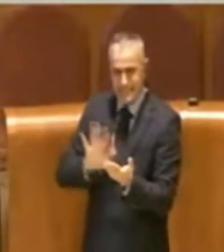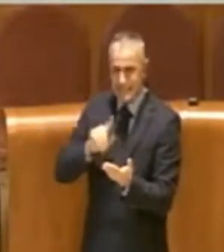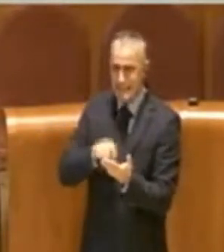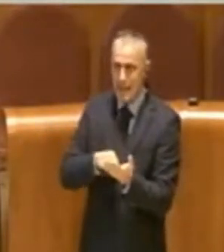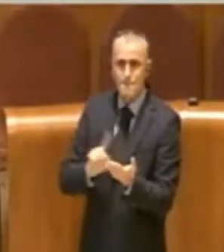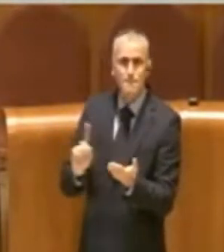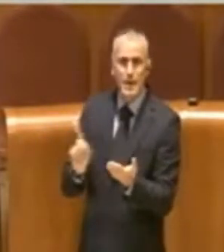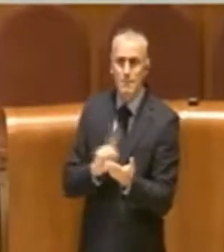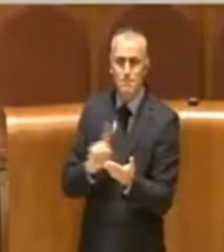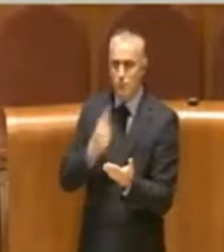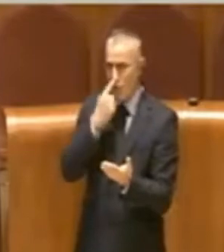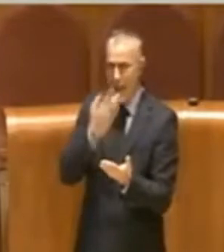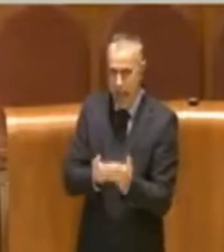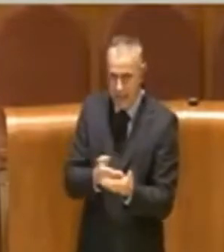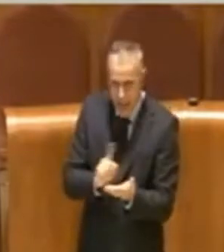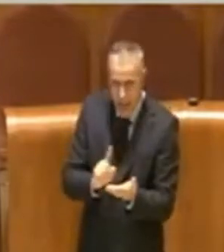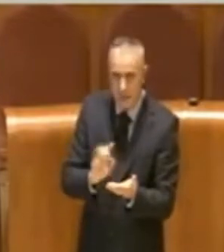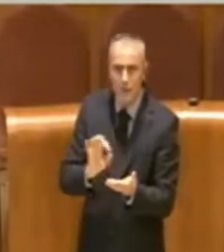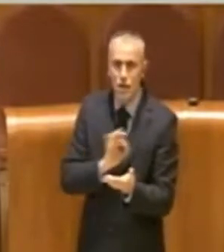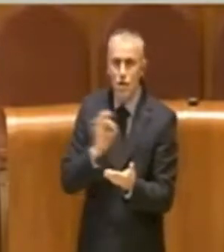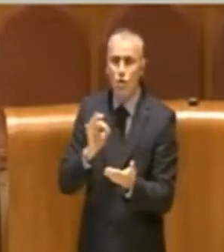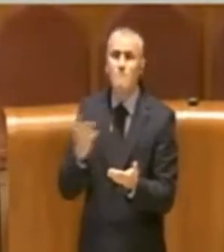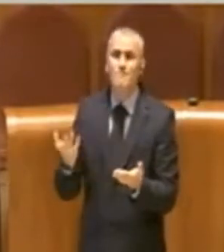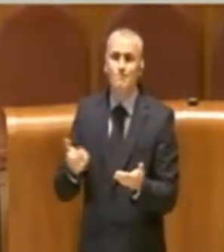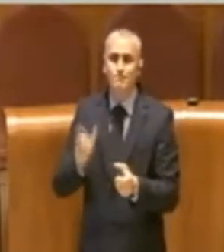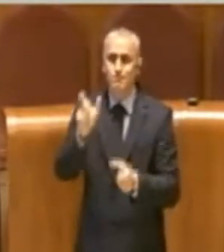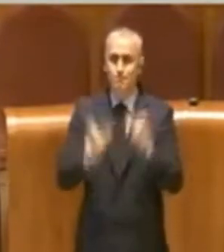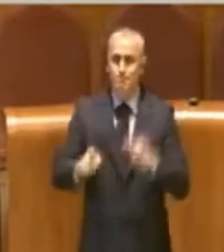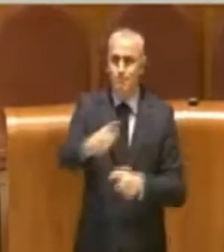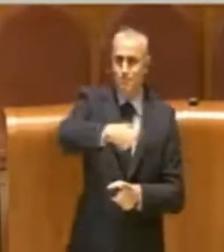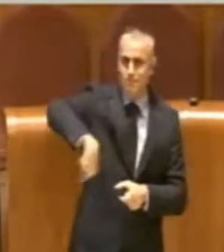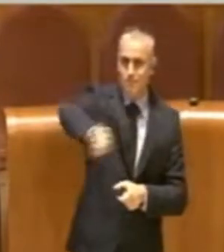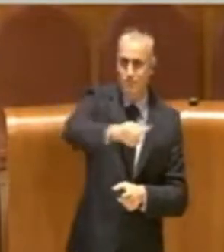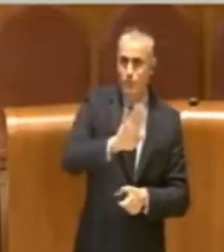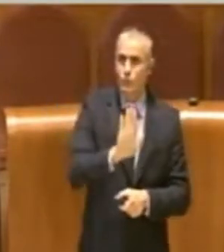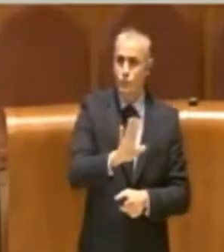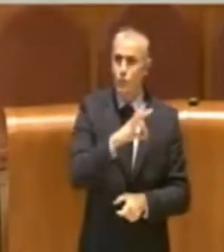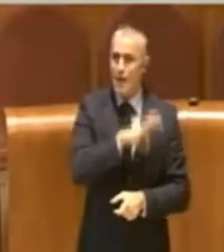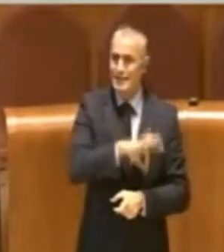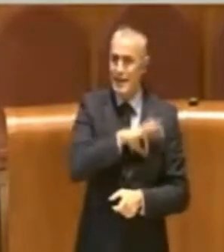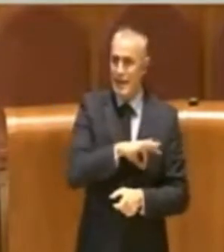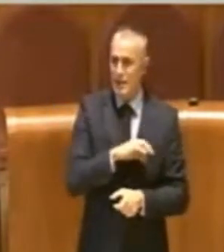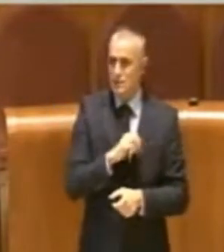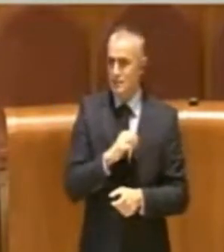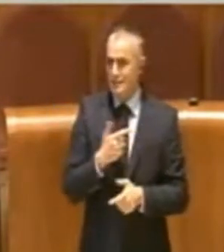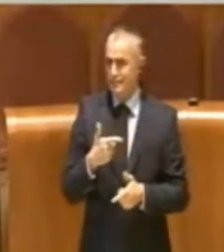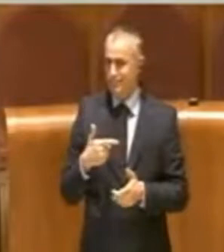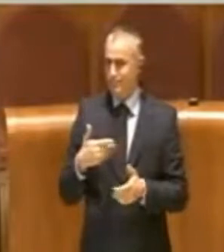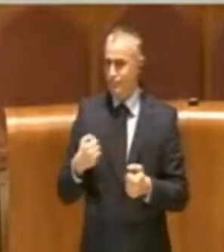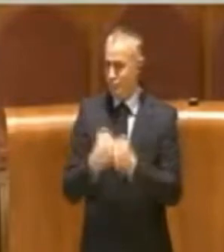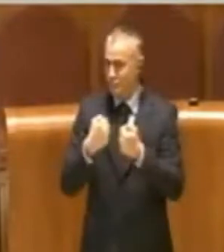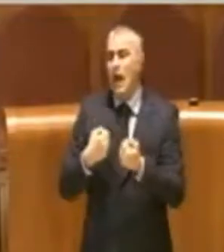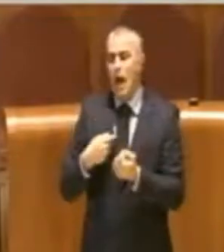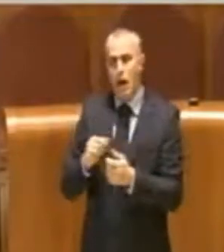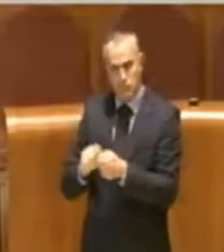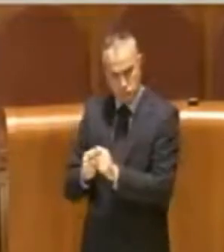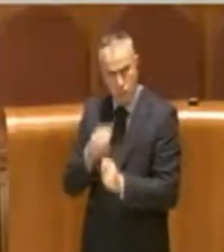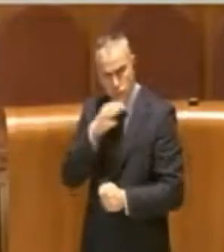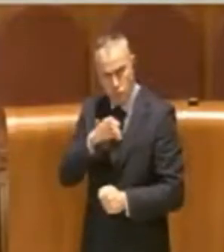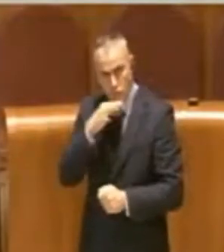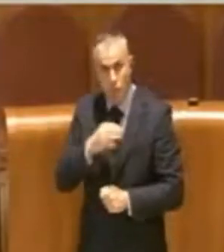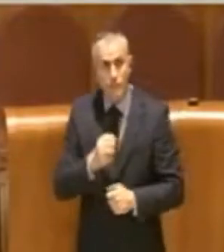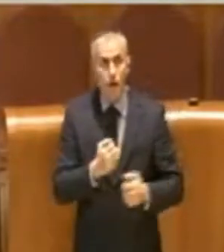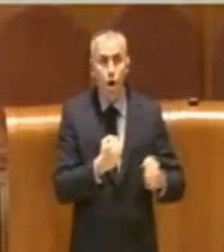non propri o andare a violare gli interessi legittimi di qualcuno. Io, da parte delle opposizioni, che hanno